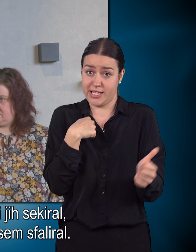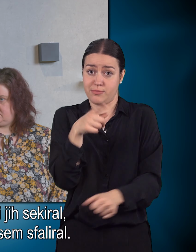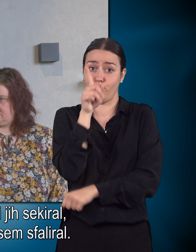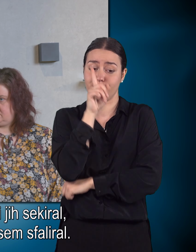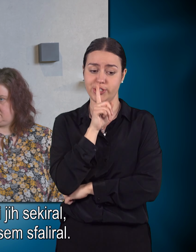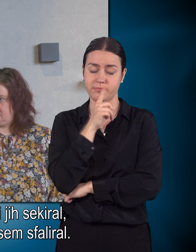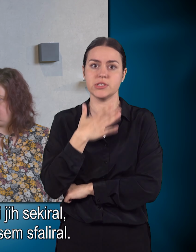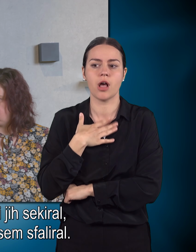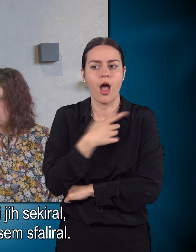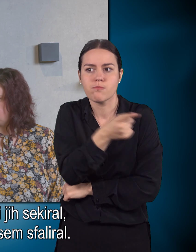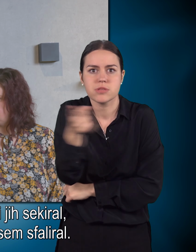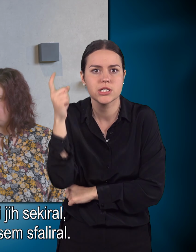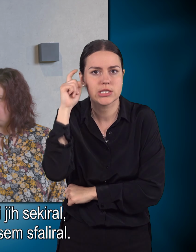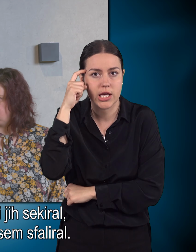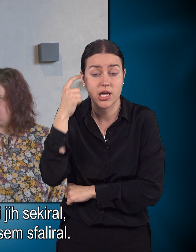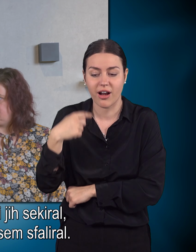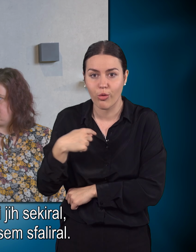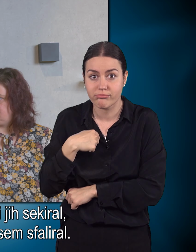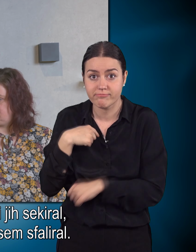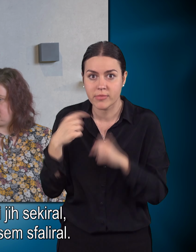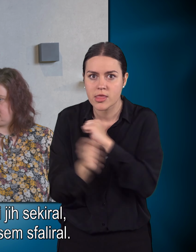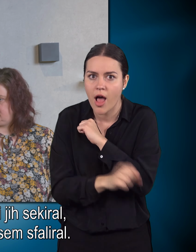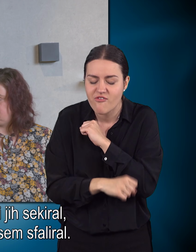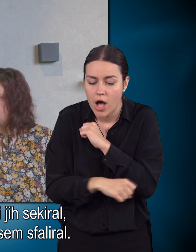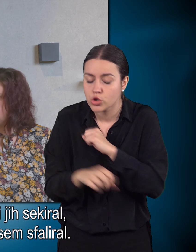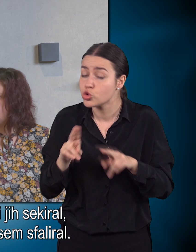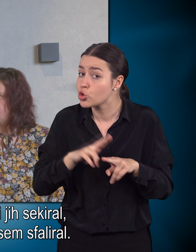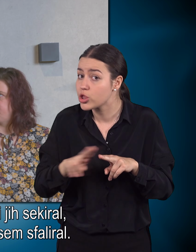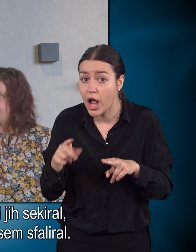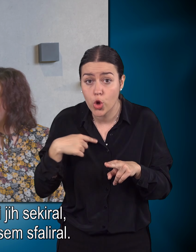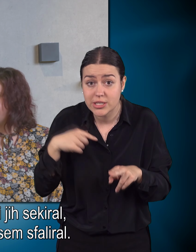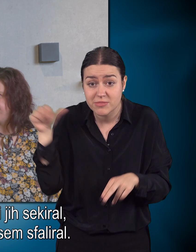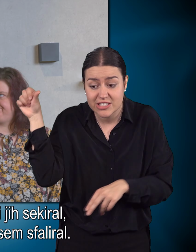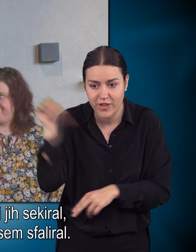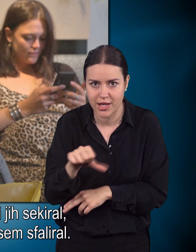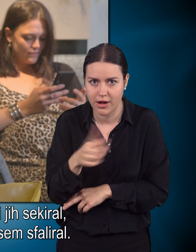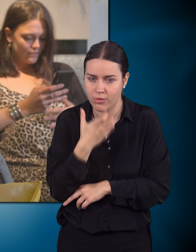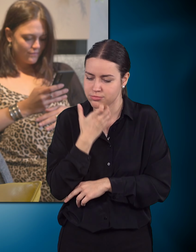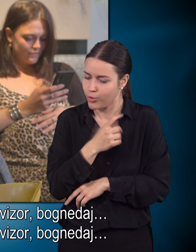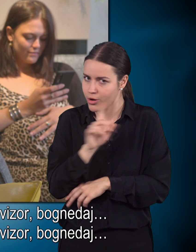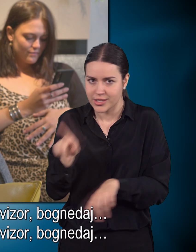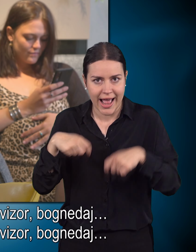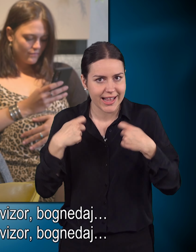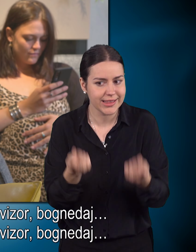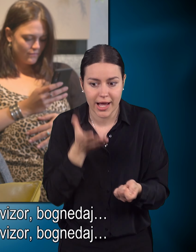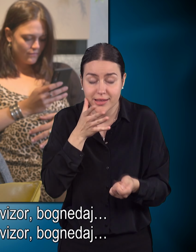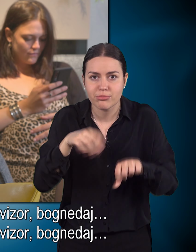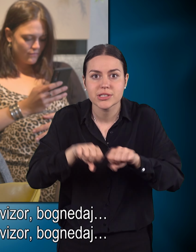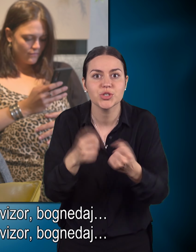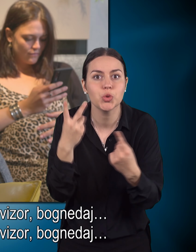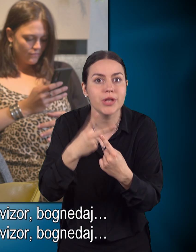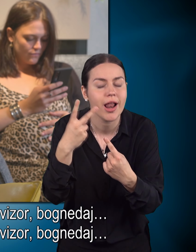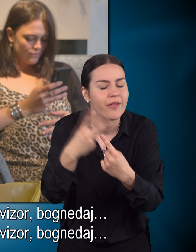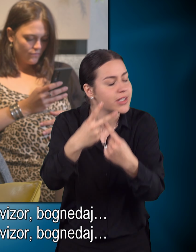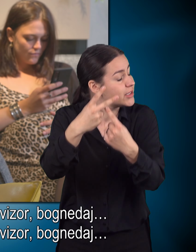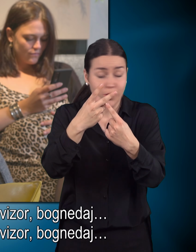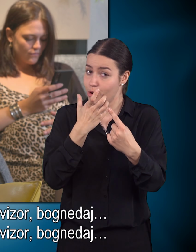Jaz molčim, kaj bi jih sekiral, da na faksu totalno sem svaliral. Bog ne daj, da bi